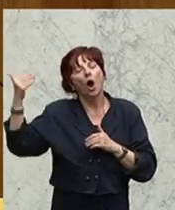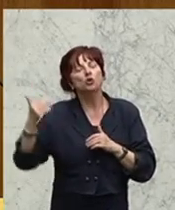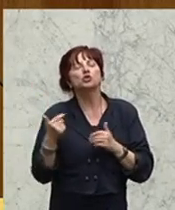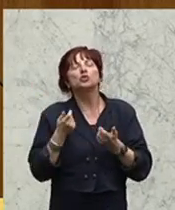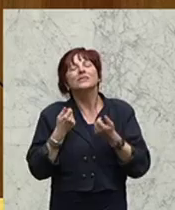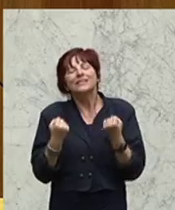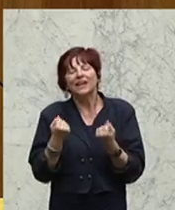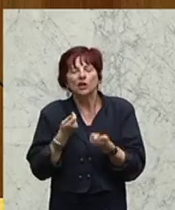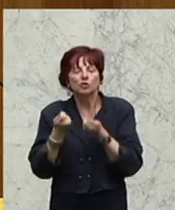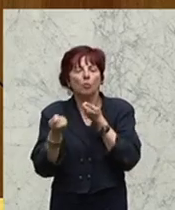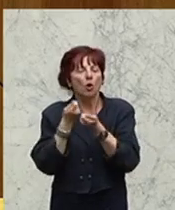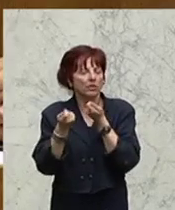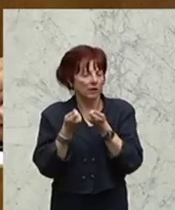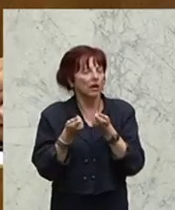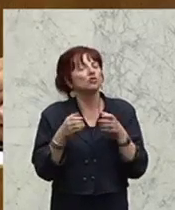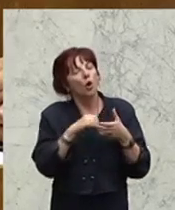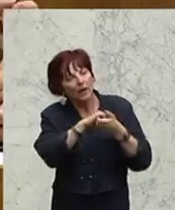5. Punkt, Nachbarschaftspolitik.